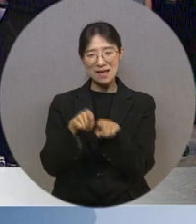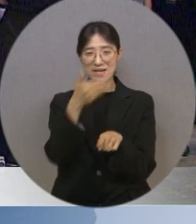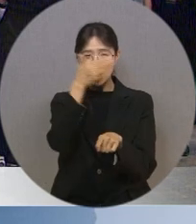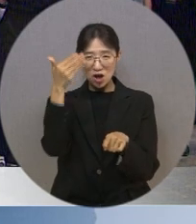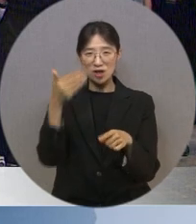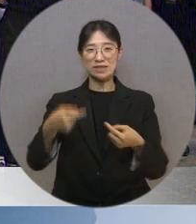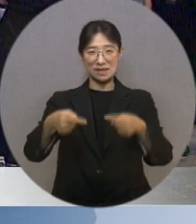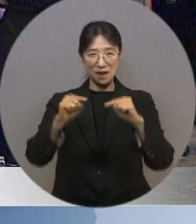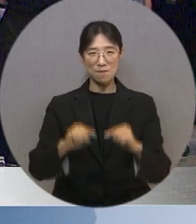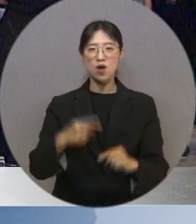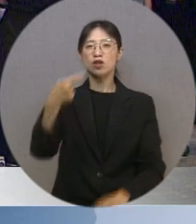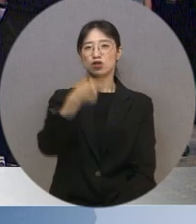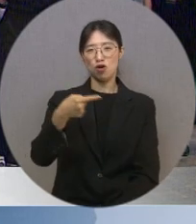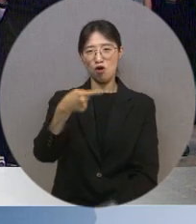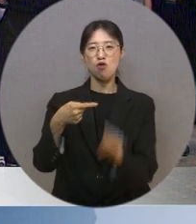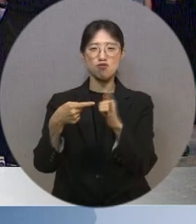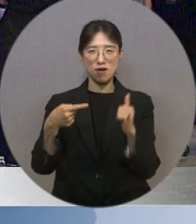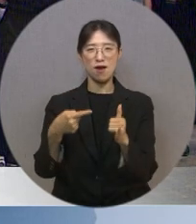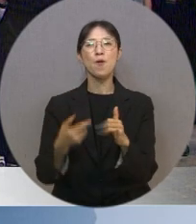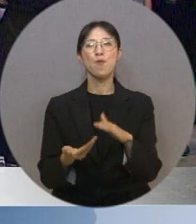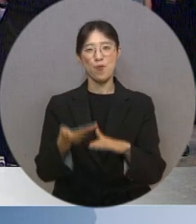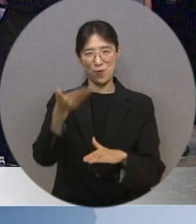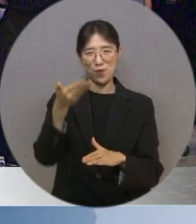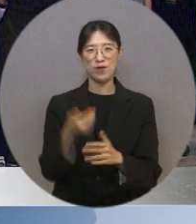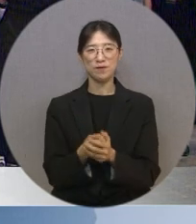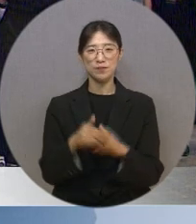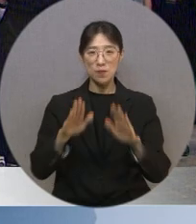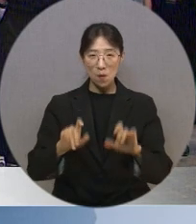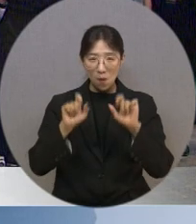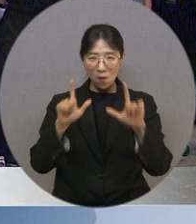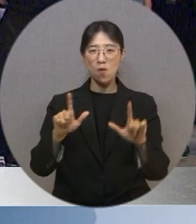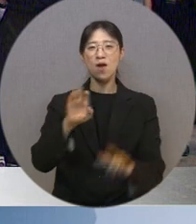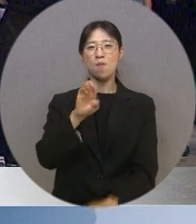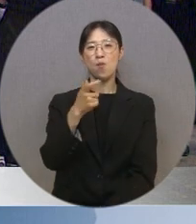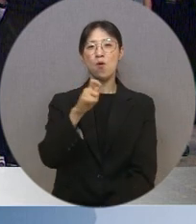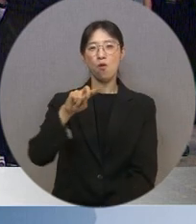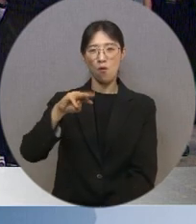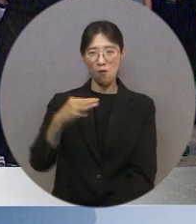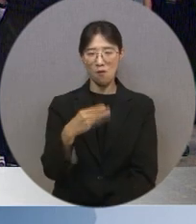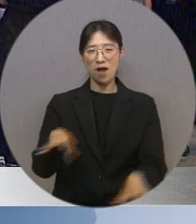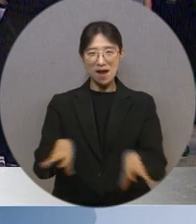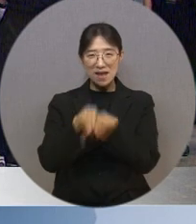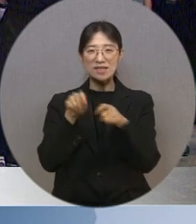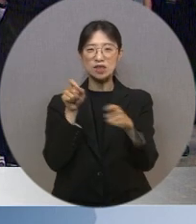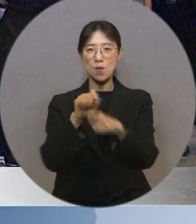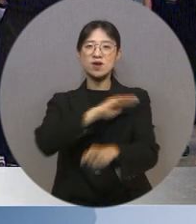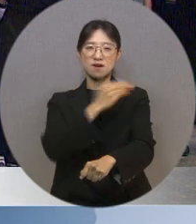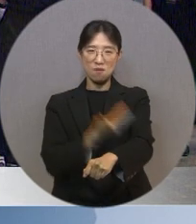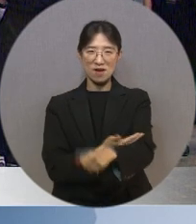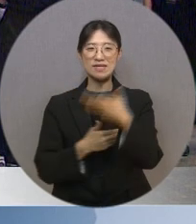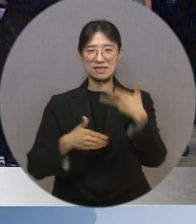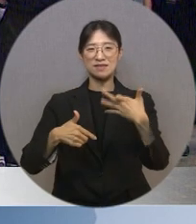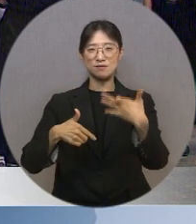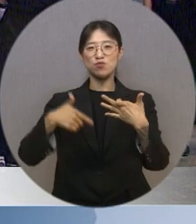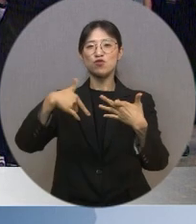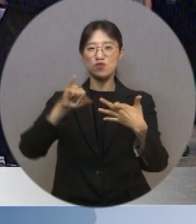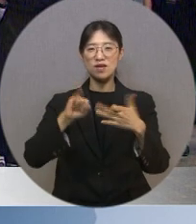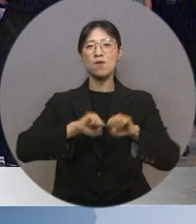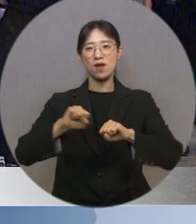청년만 천여 명이 훌쩍 넘는데요. 올해는 포괄적 접근권이라는 주제로 19기 활동을